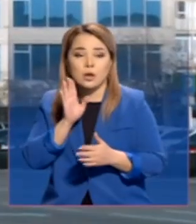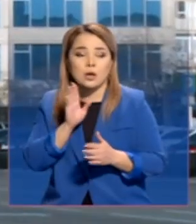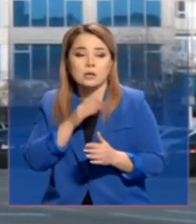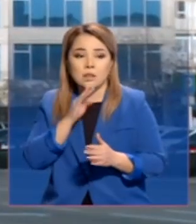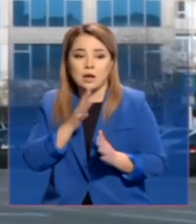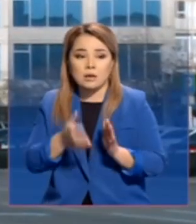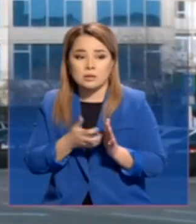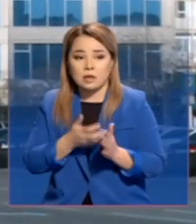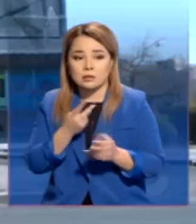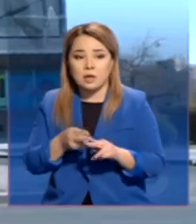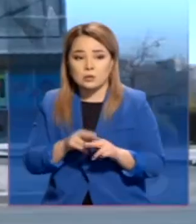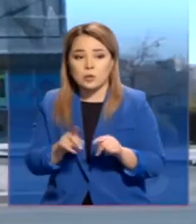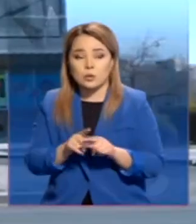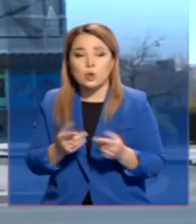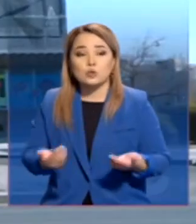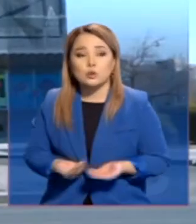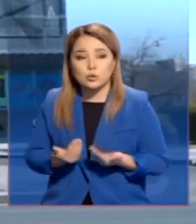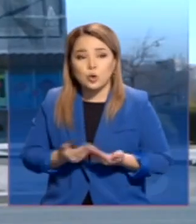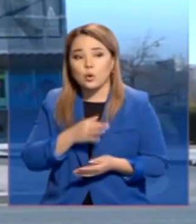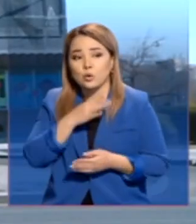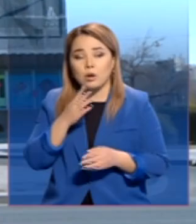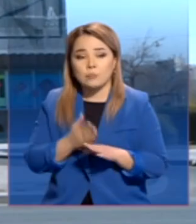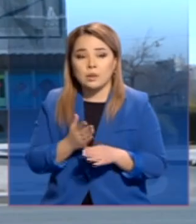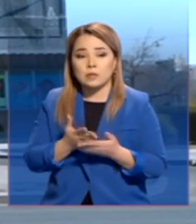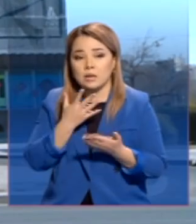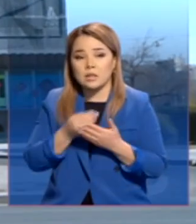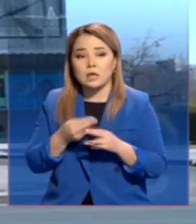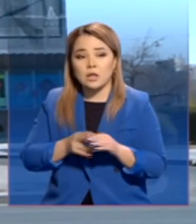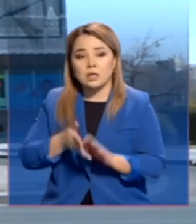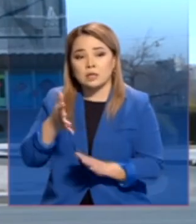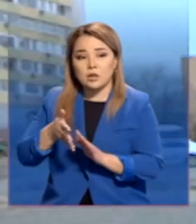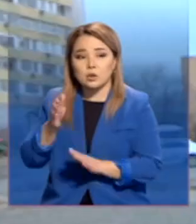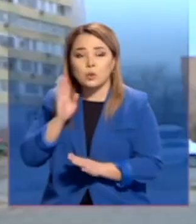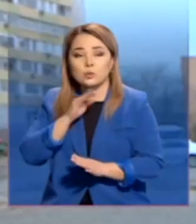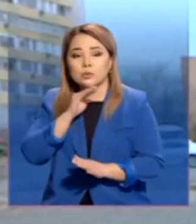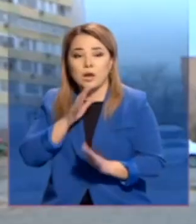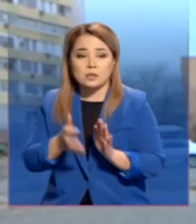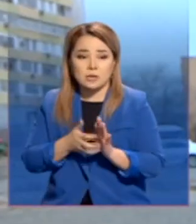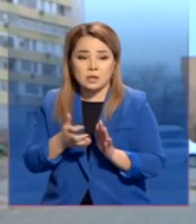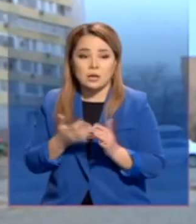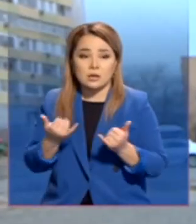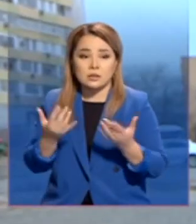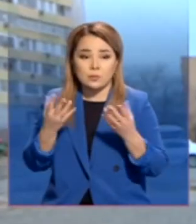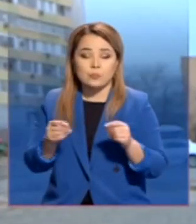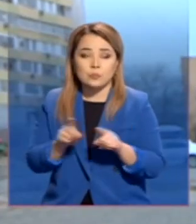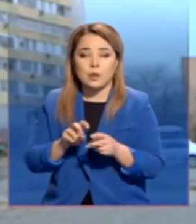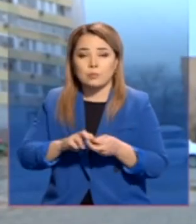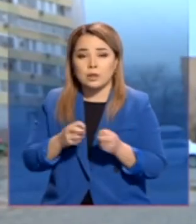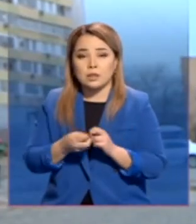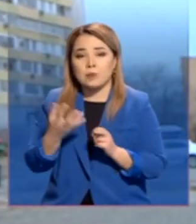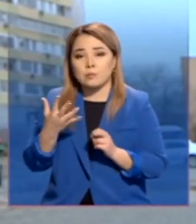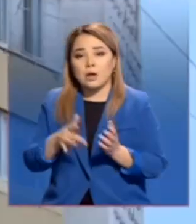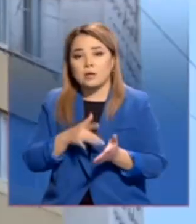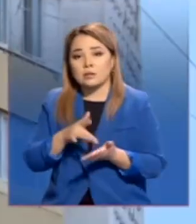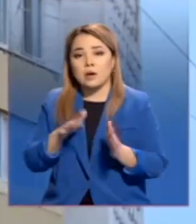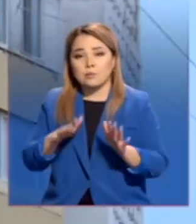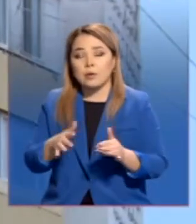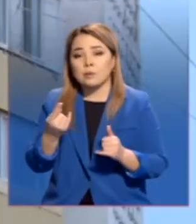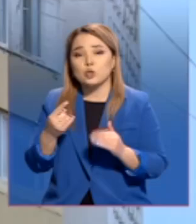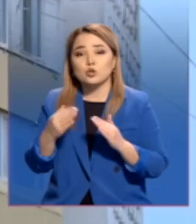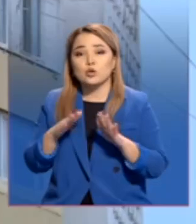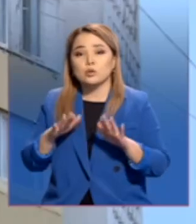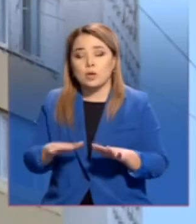қысымның төмендігінен көптеген тұрғын үйдің жоғары қабатындағы пәтерлерге су жетпейді. Мәселе қазір де бар. Мысалы, 5-ші шағын аудан 1-ші